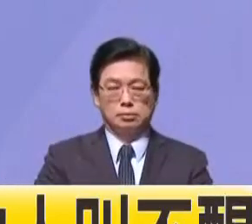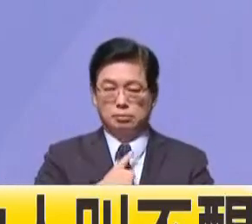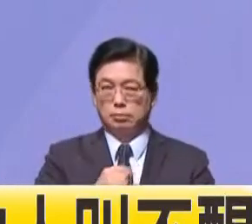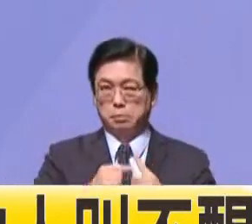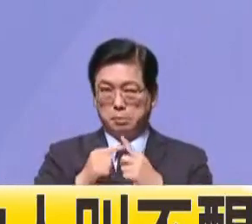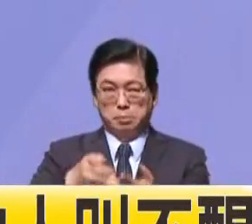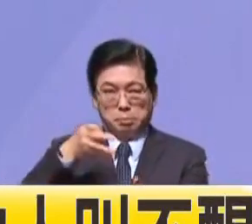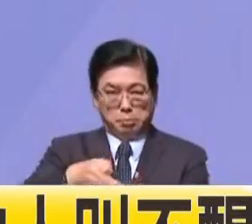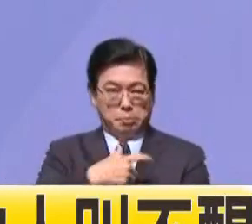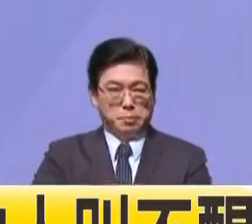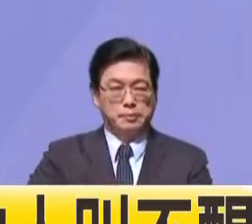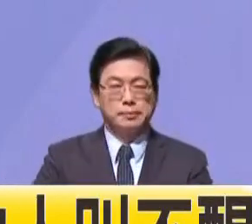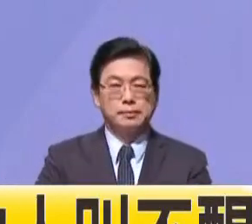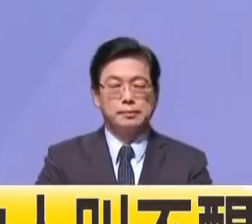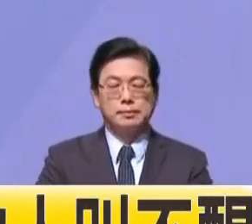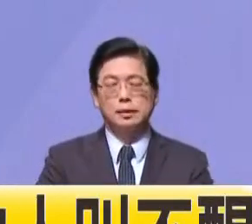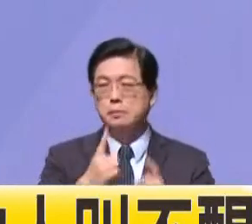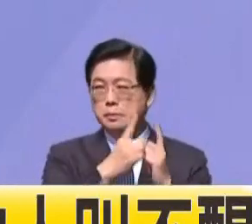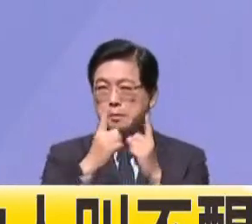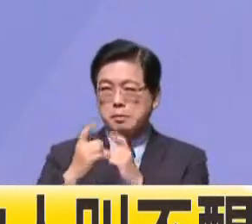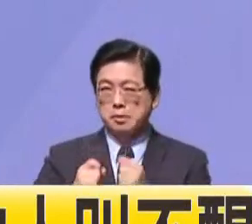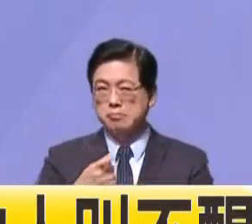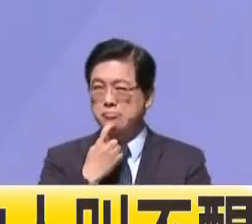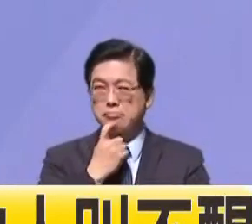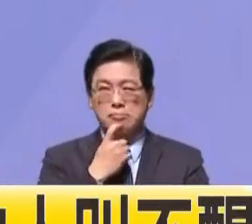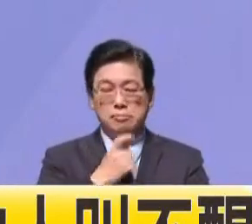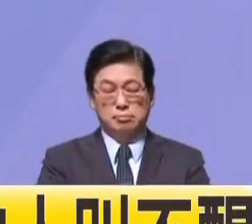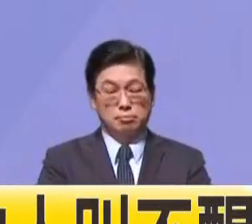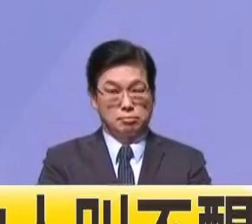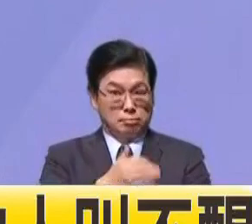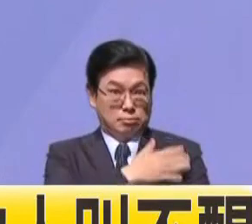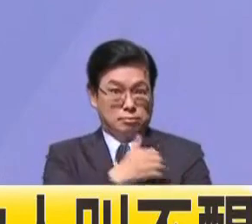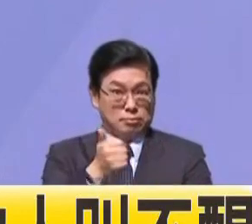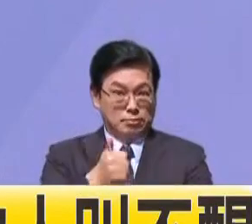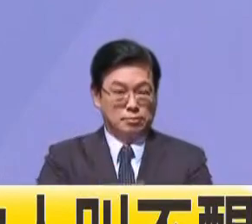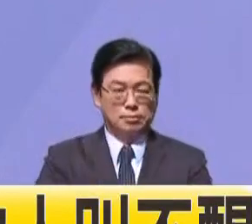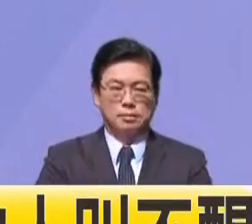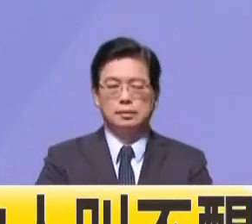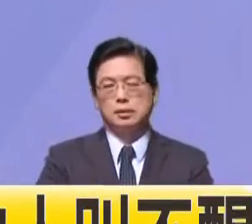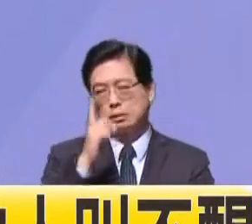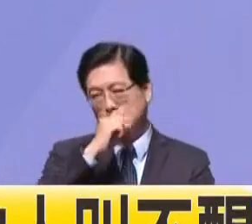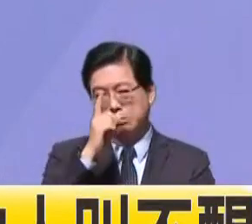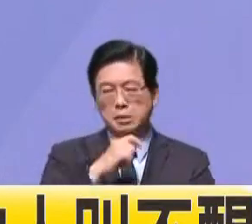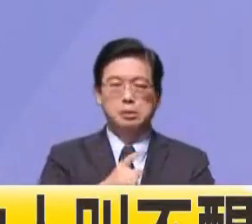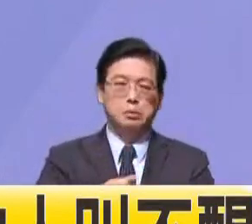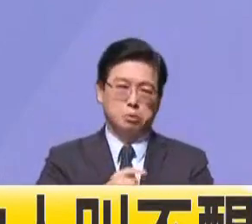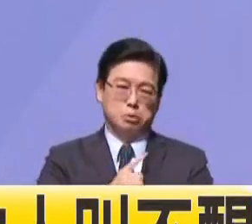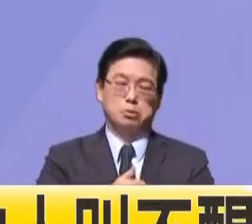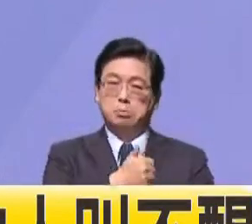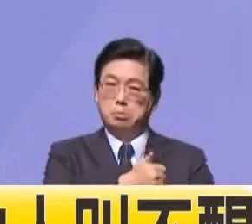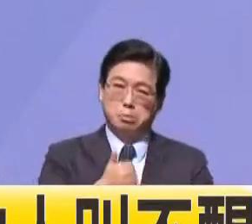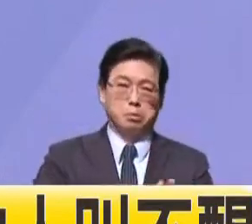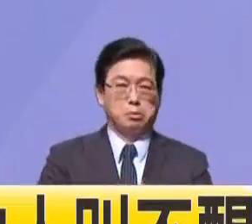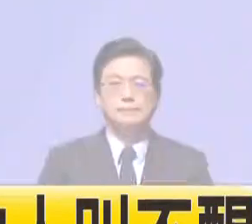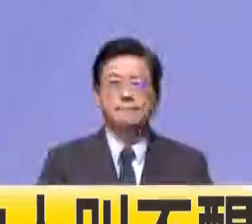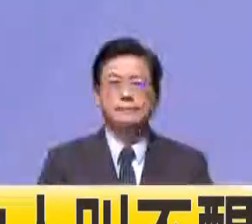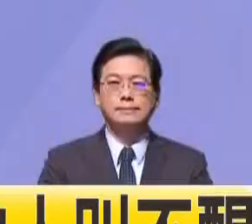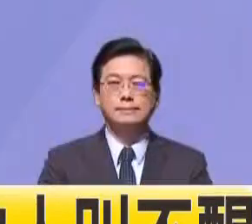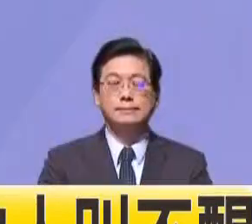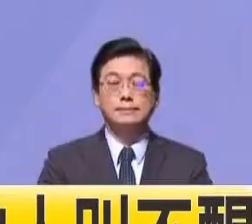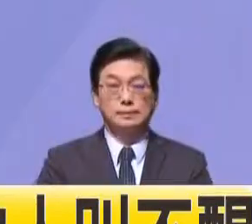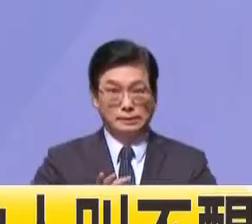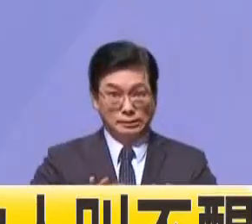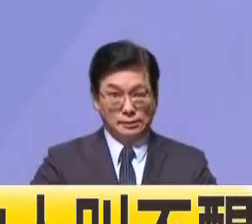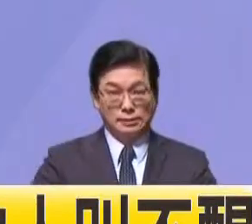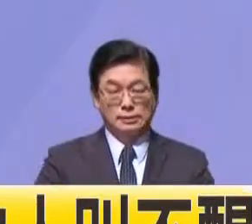投身选举？面对这些质疑，陈时中先生都只是用我已离开卫福部来搪塞。即